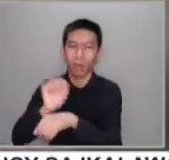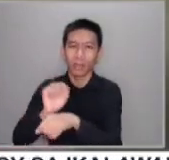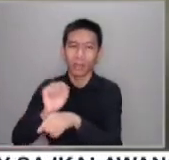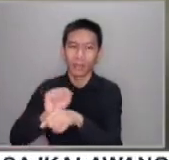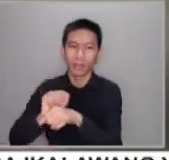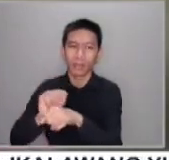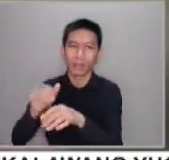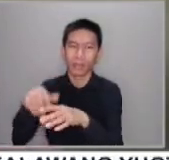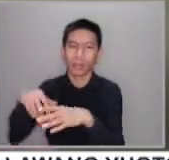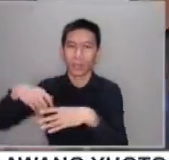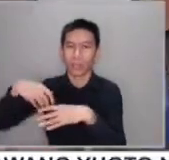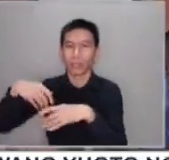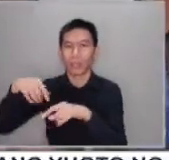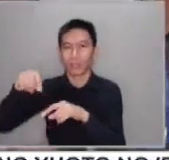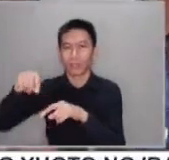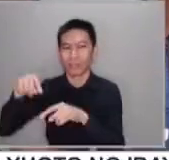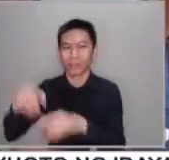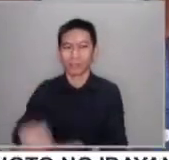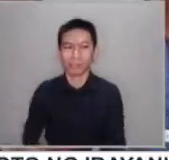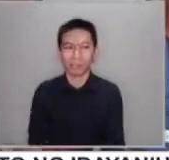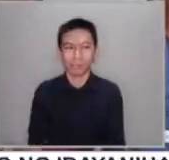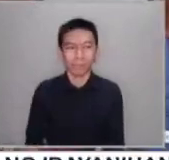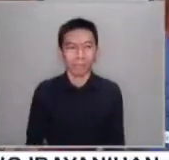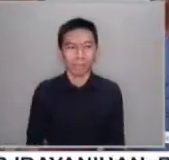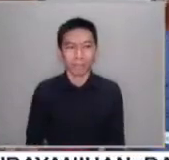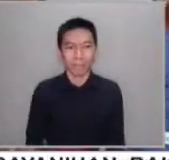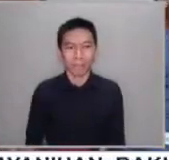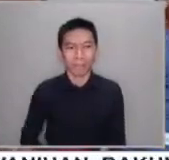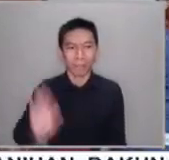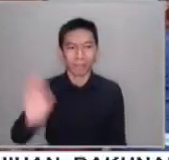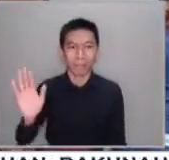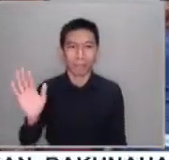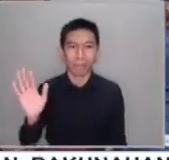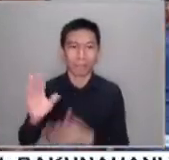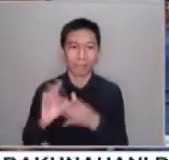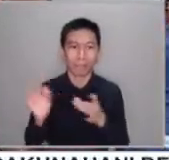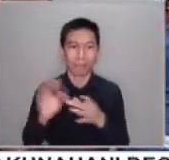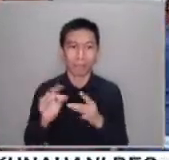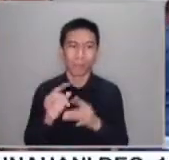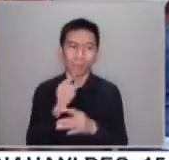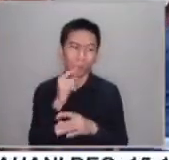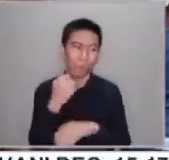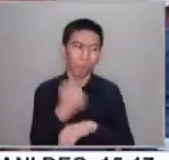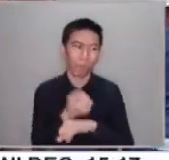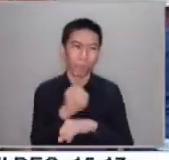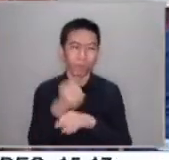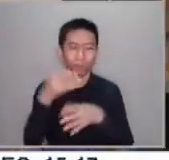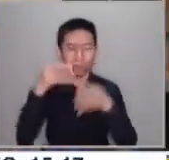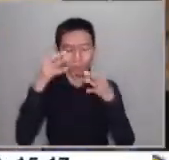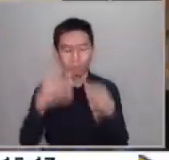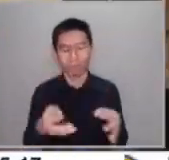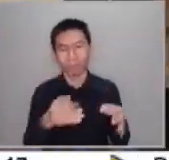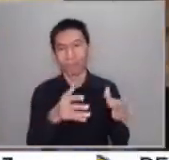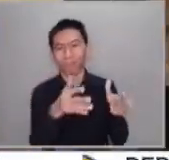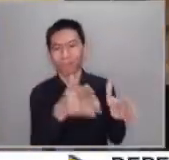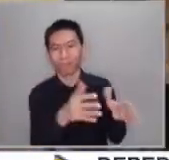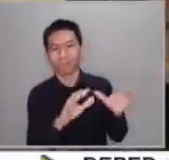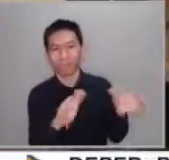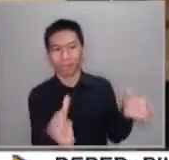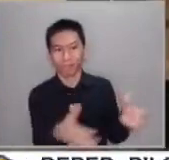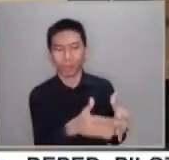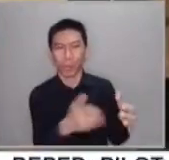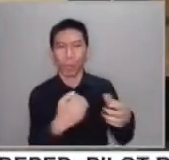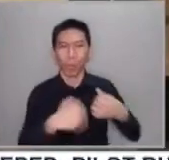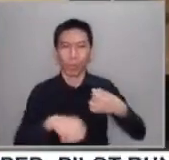labas, outside rowing. Ayon pa kay Caballero, hindi naging madali ang kanyang desisyon na iwan ang Koponan at ang sport na